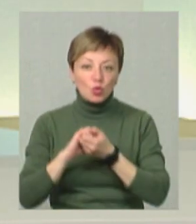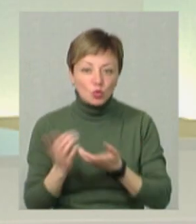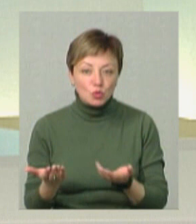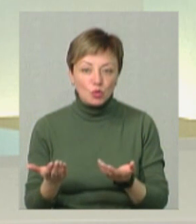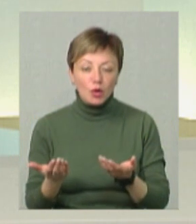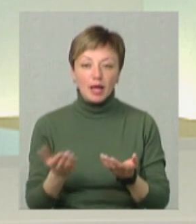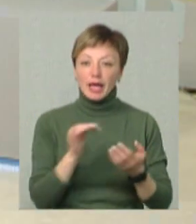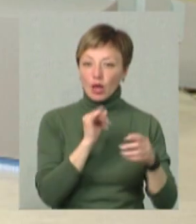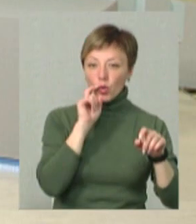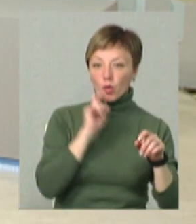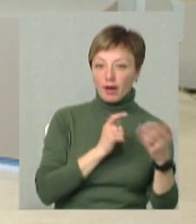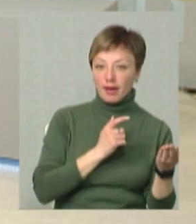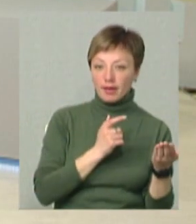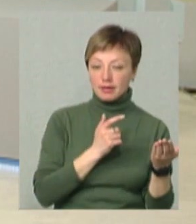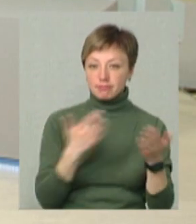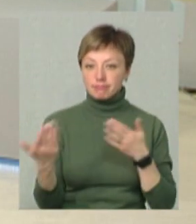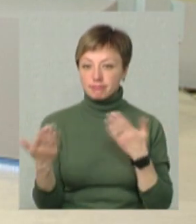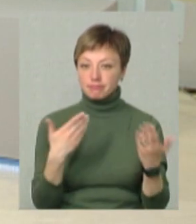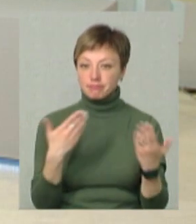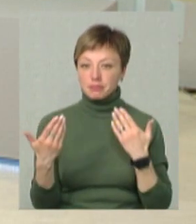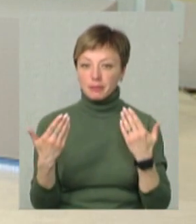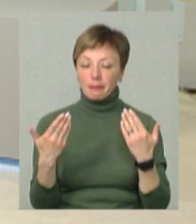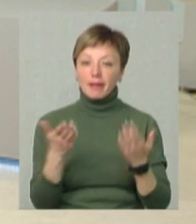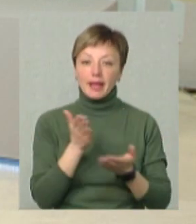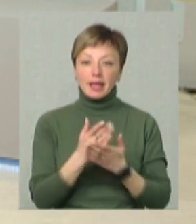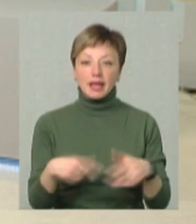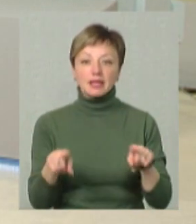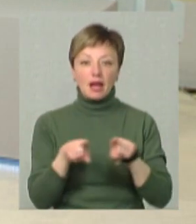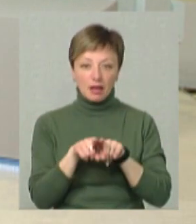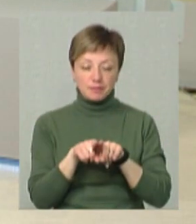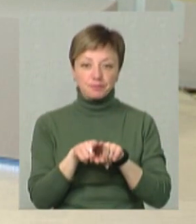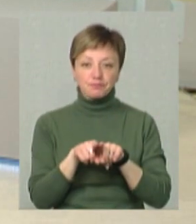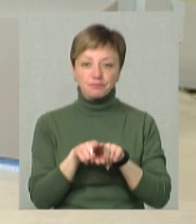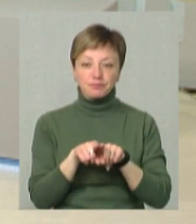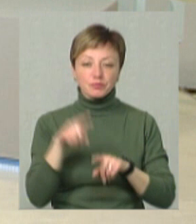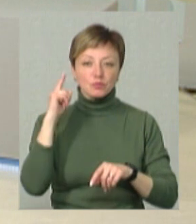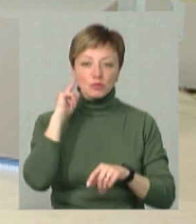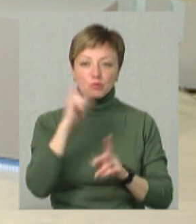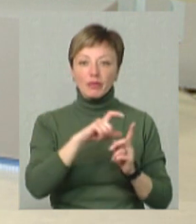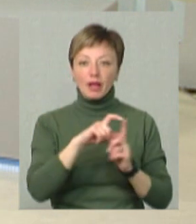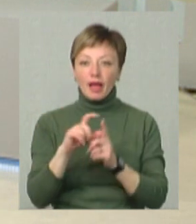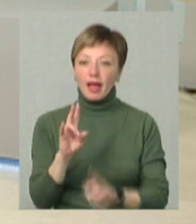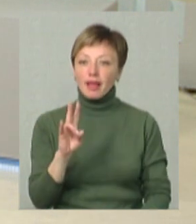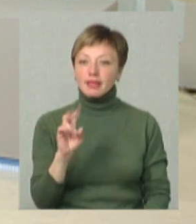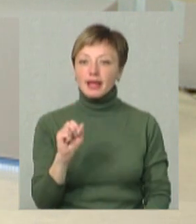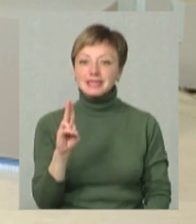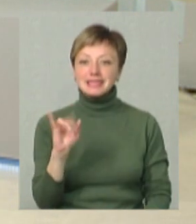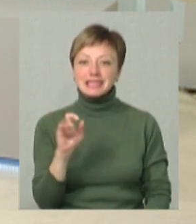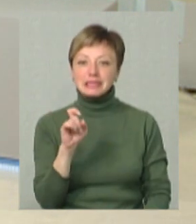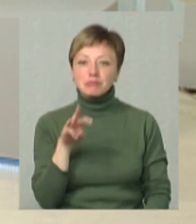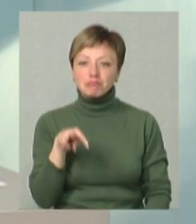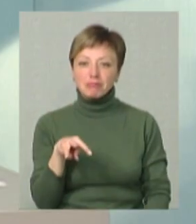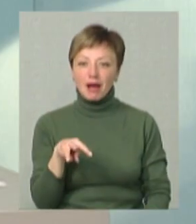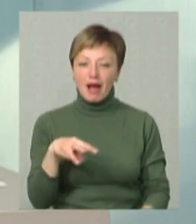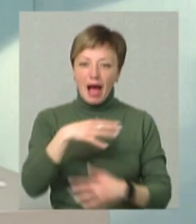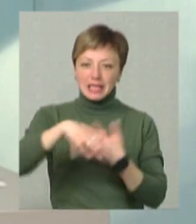сказати, і України. От є таке, доводилось мені чути, поняття нацизм асимілятивний. Тобто